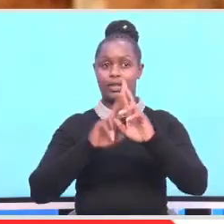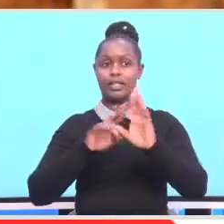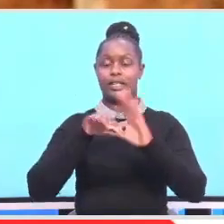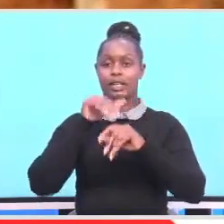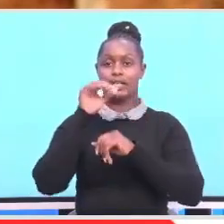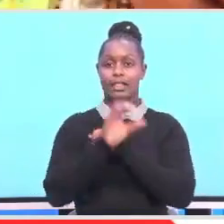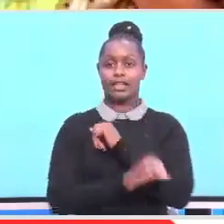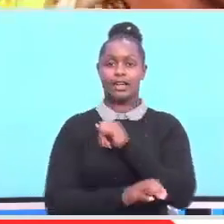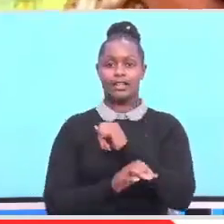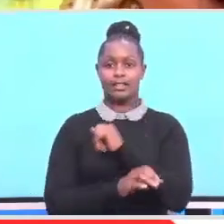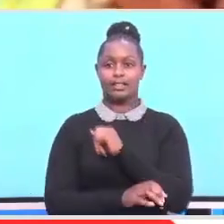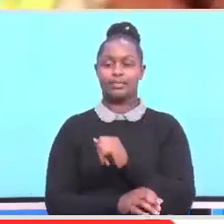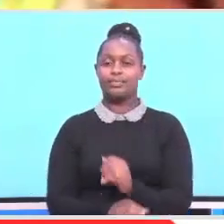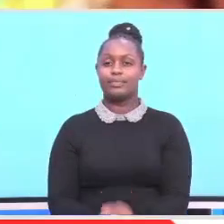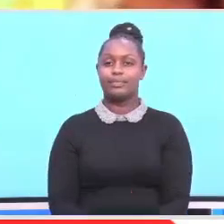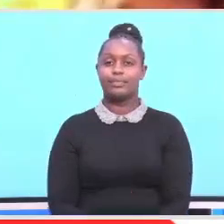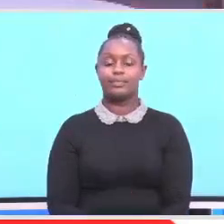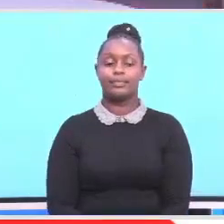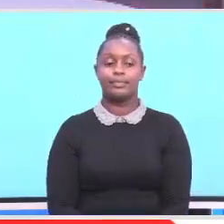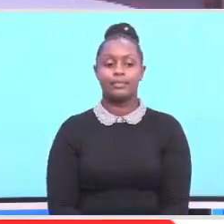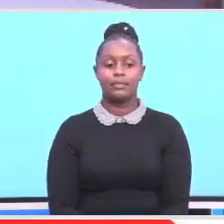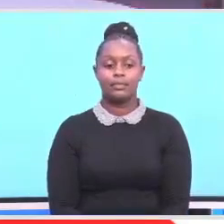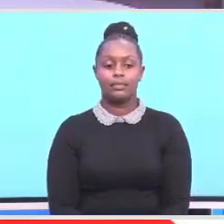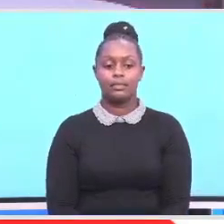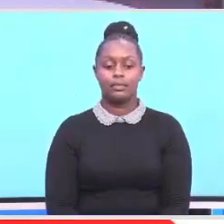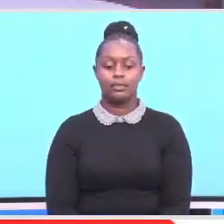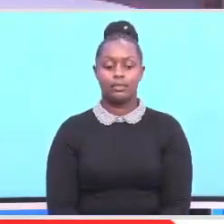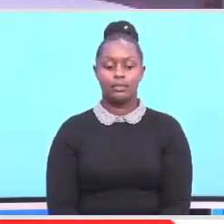nchini. Elizabeth Atieno, TV47, Nairobi. Kwenye